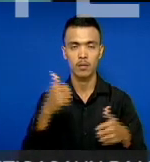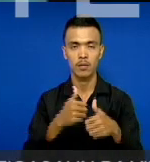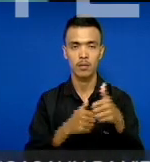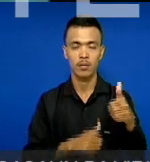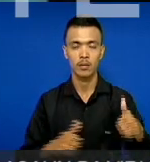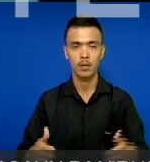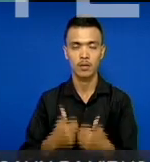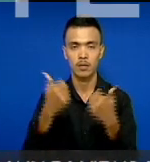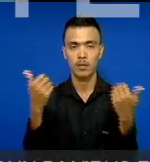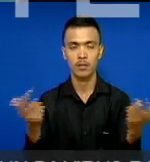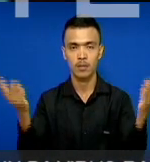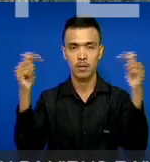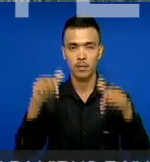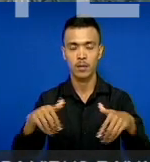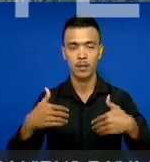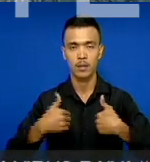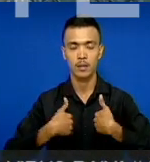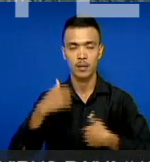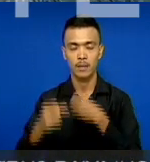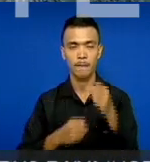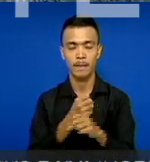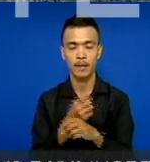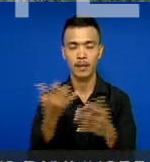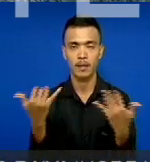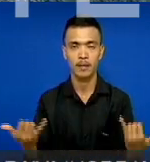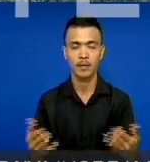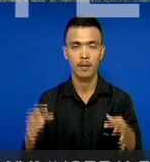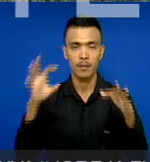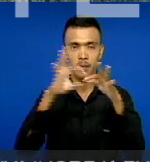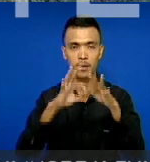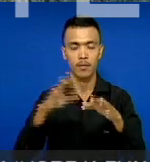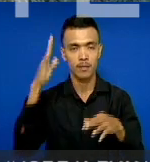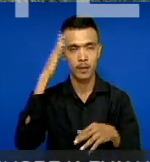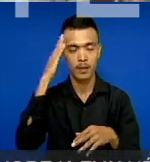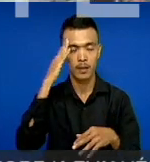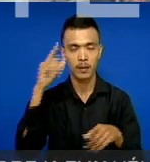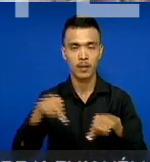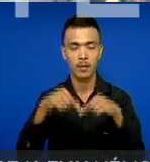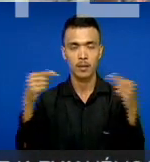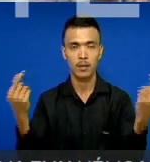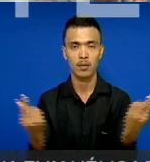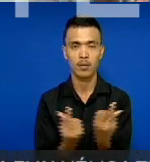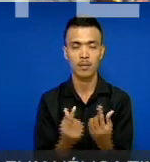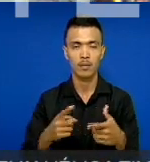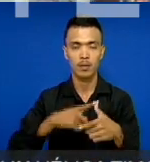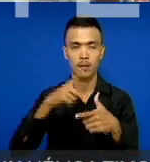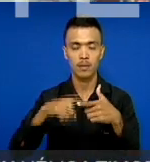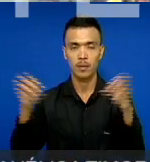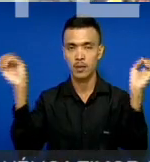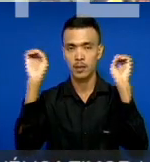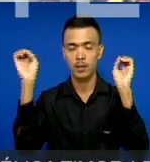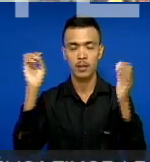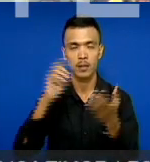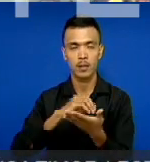nebe simai yatina ida membros di lidia nebe hate de nyan diangkatak nia arte marciais depois nia laku disiplina bagi